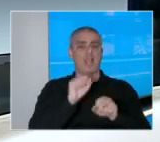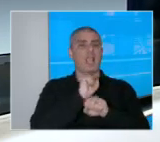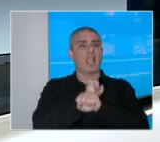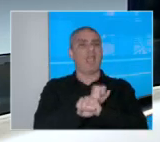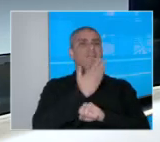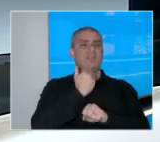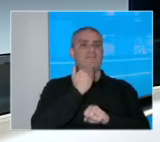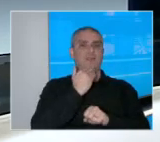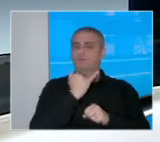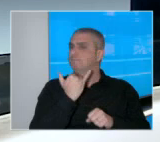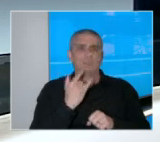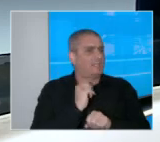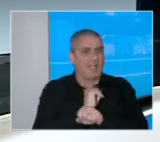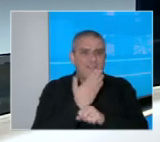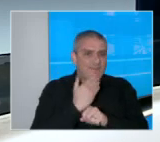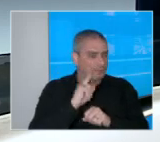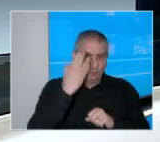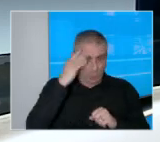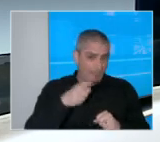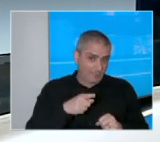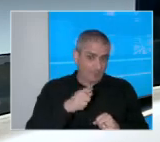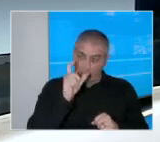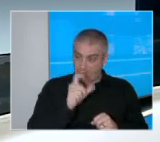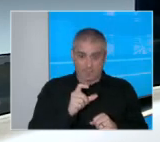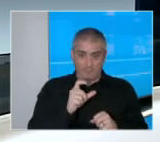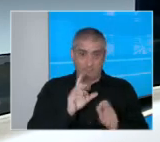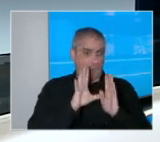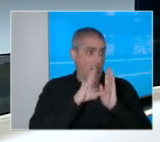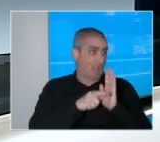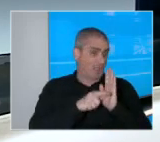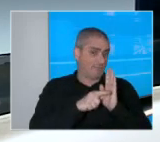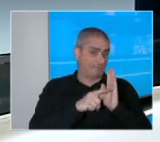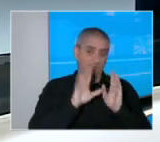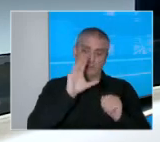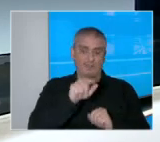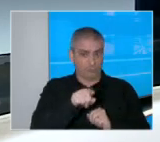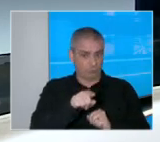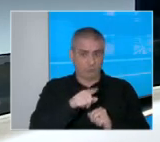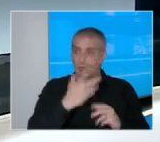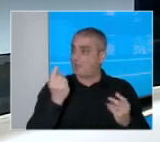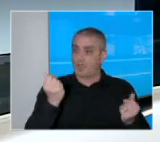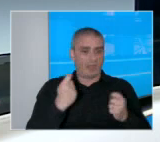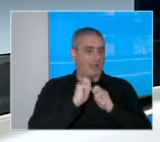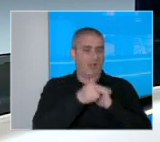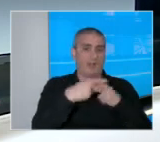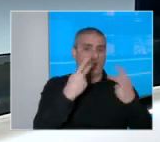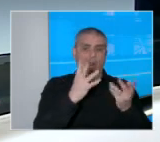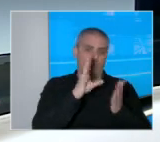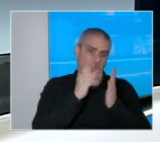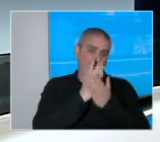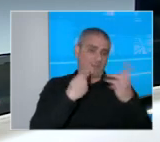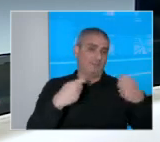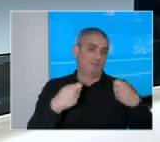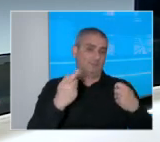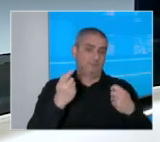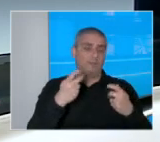עברי. עכשיו, נזכיר מה זה עבד עברי בתורה למי שאינו מכיר. אדם שגנב, נתפס, לא היה לו להחזיר את מה שהוא גנב כי הוא כבר